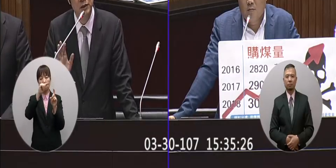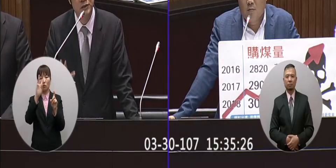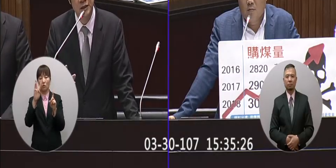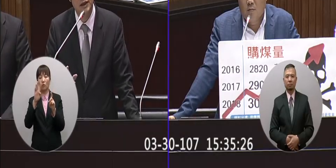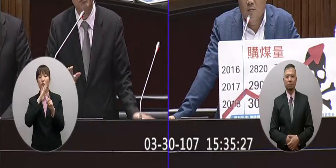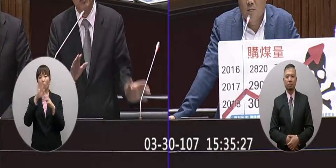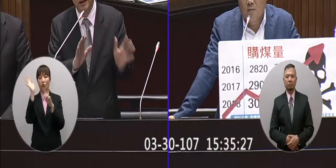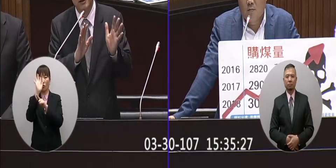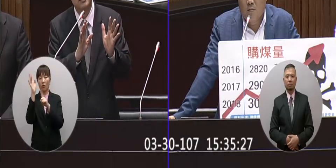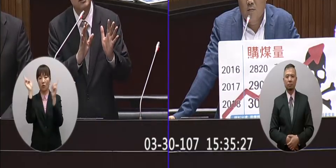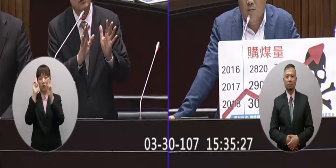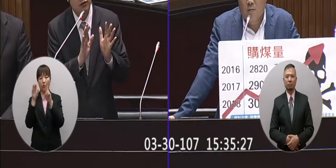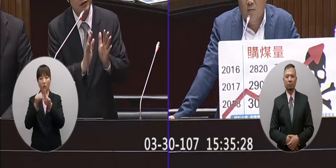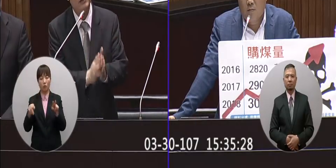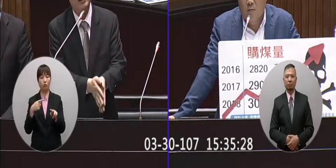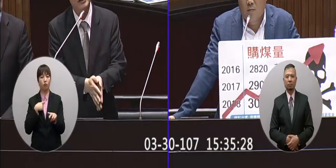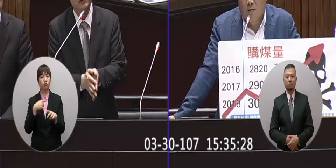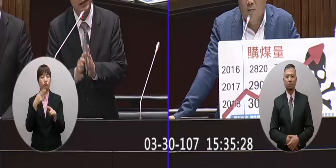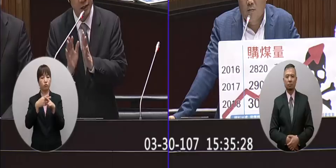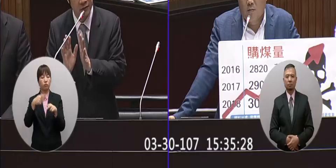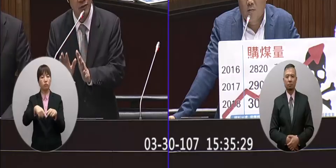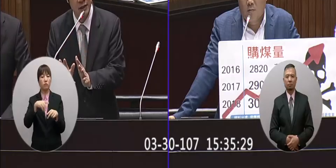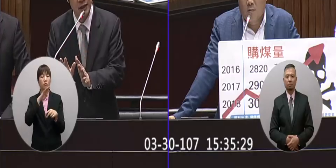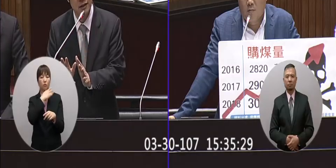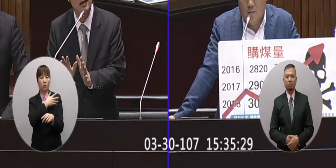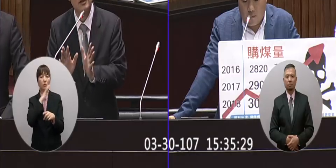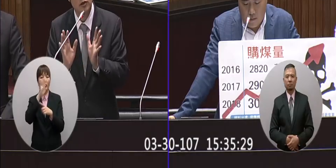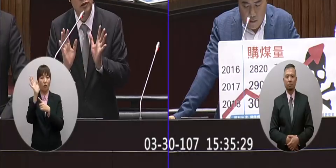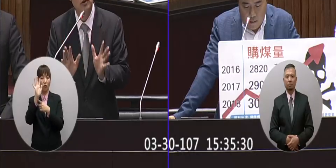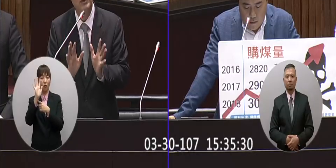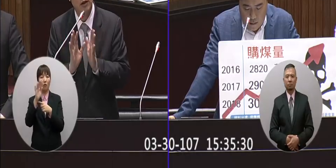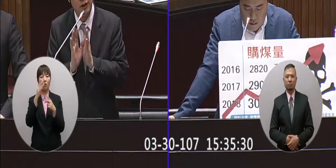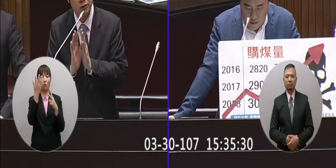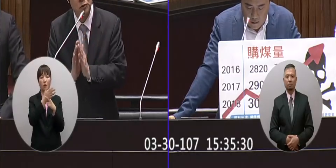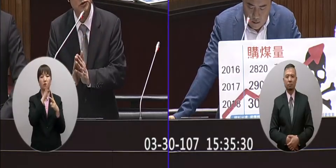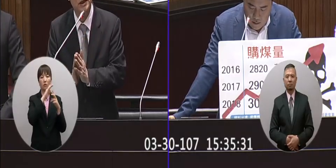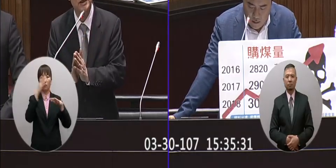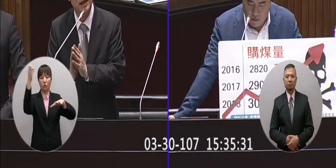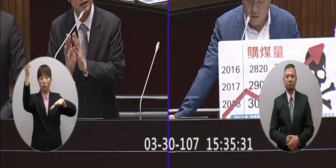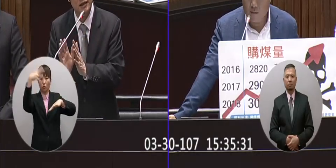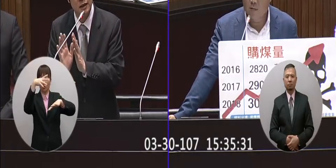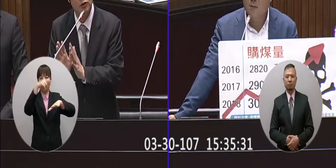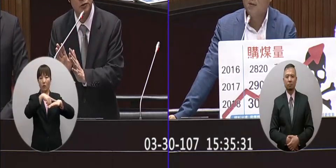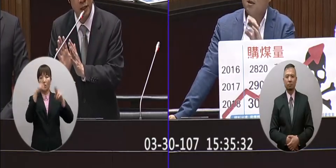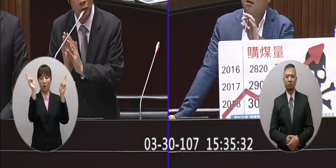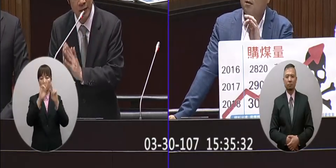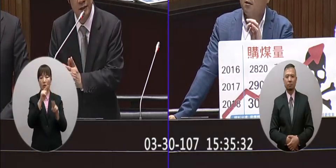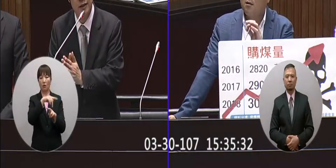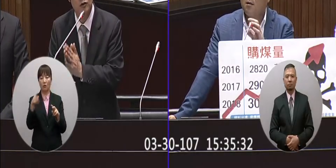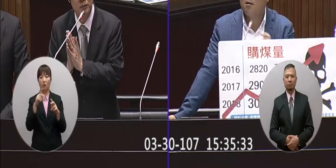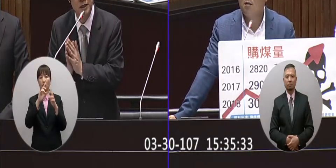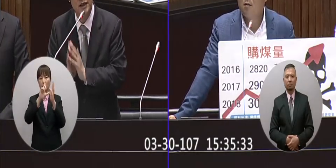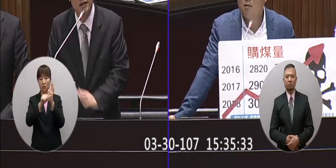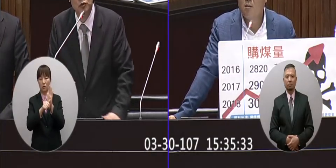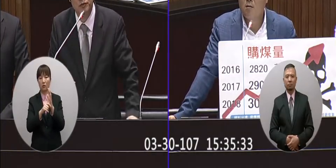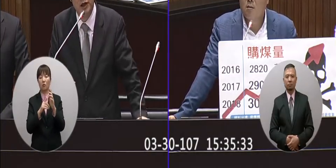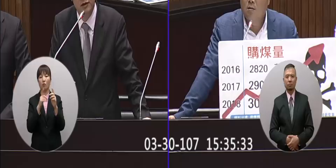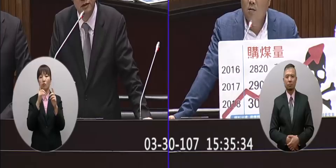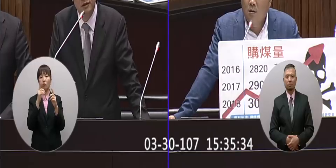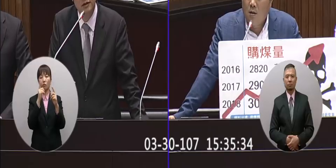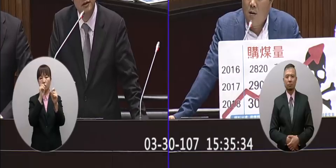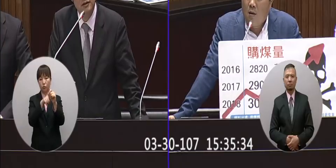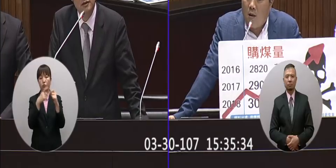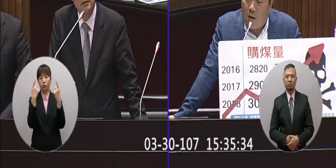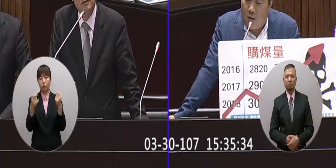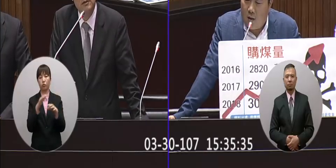所以我们有信心，不管是风力发电或太阳能发电，都有办法如期在2025年完成我们既定的目